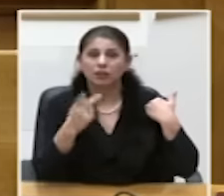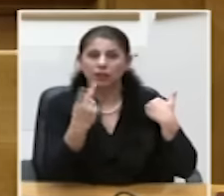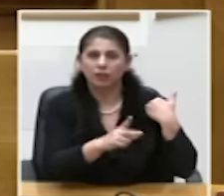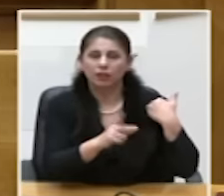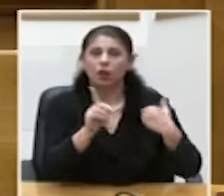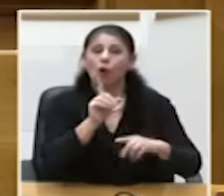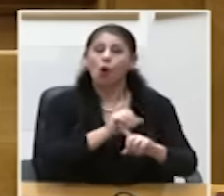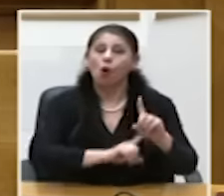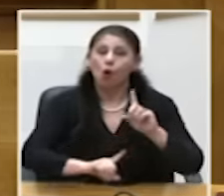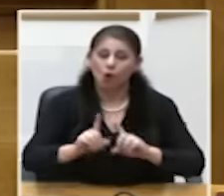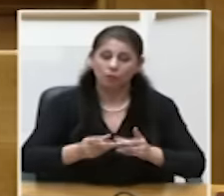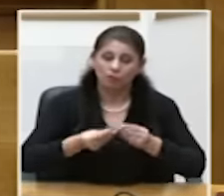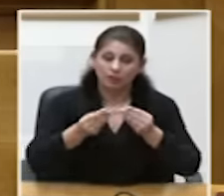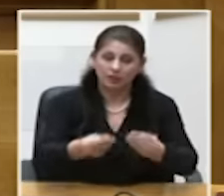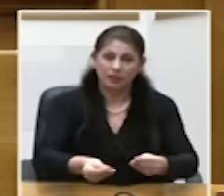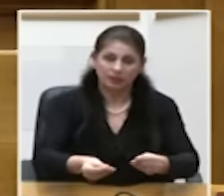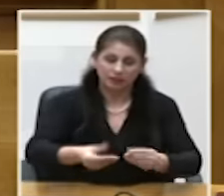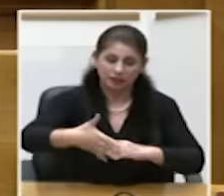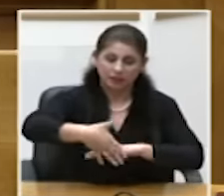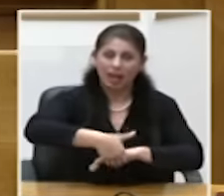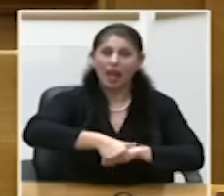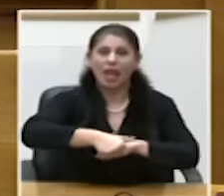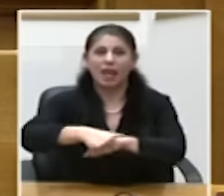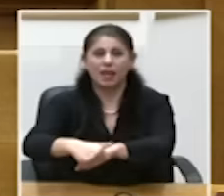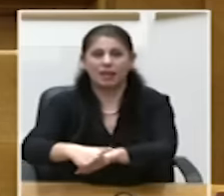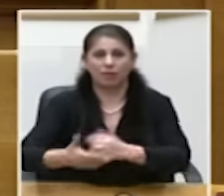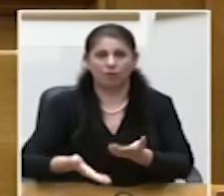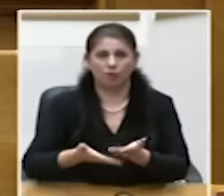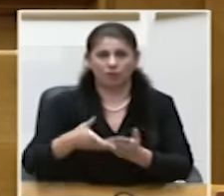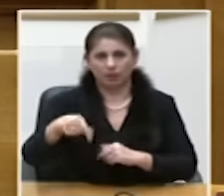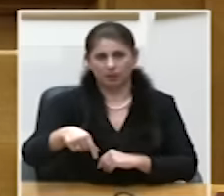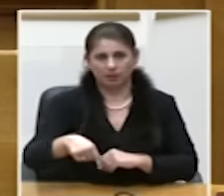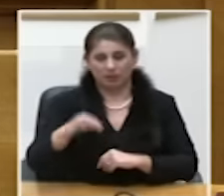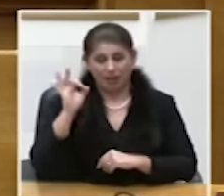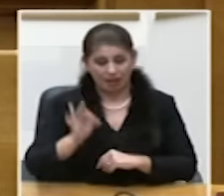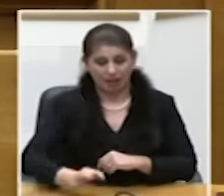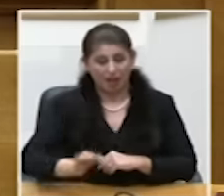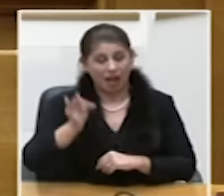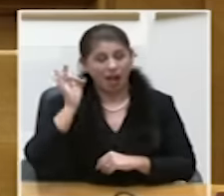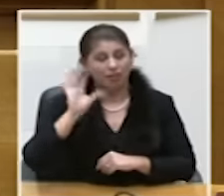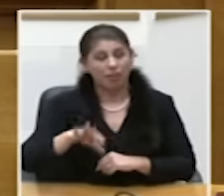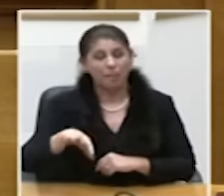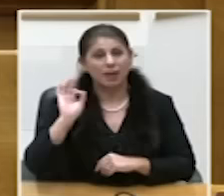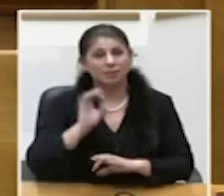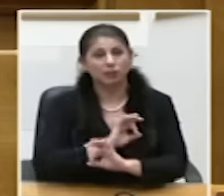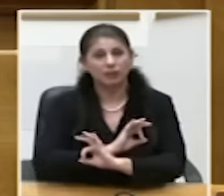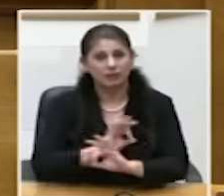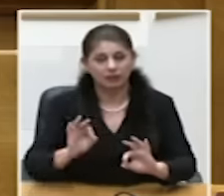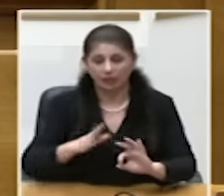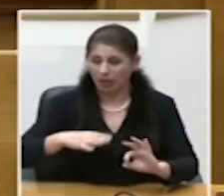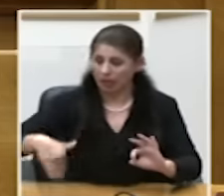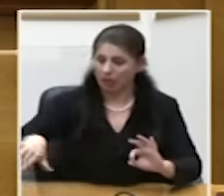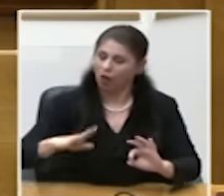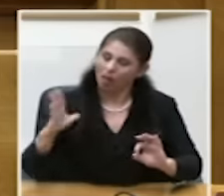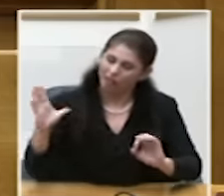όσων σας δίνουν χέρι βοήθεια σήμερα. Σε κάθε περίπτωση, να είστε βέβαιοι ότι ο λαός θα βρει τον τρόπο να